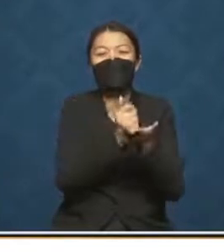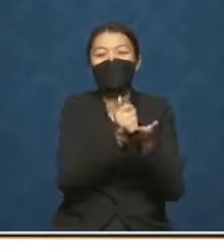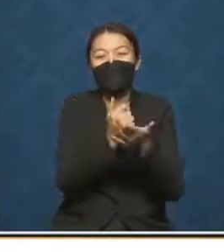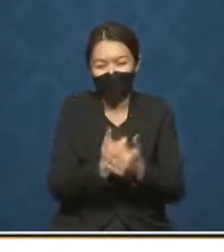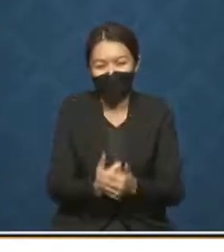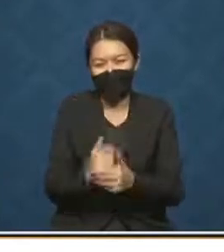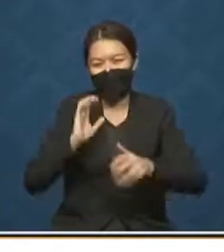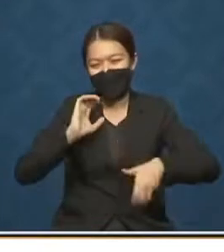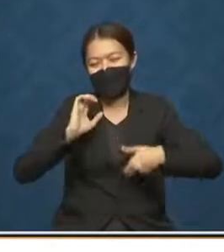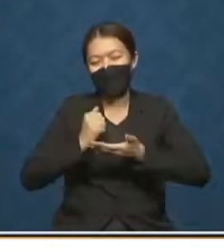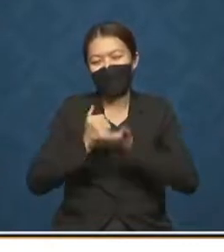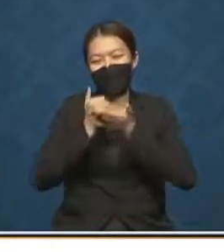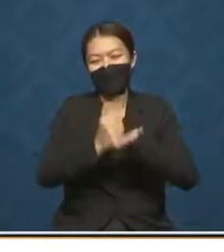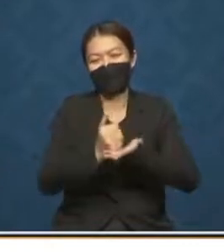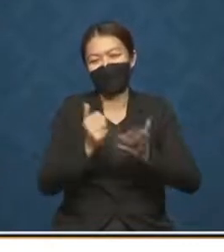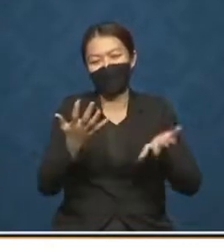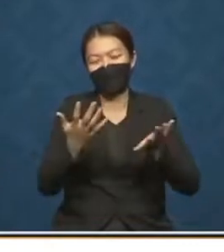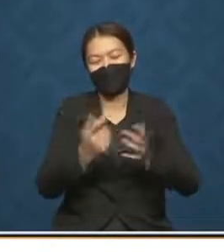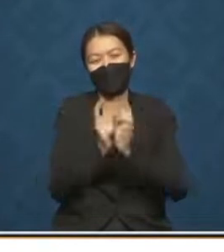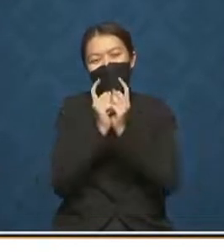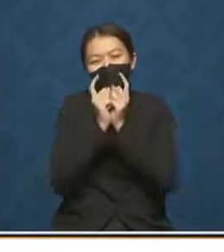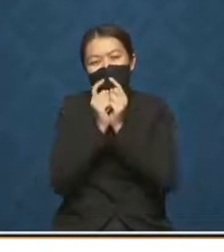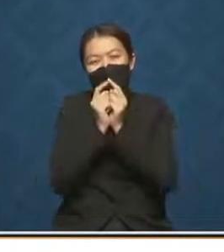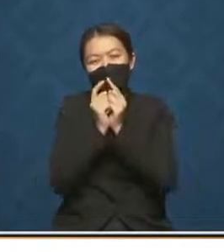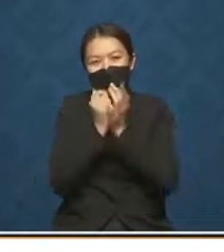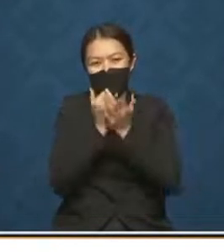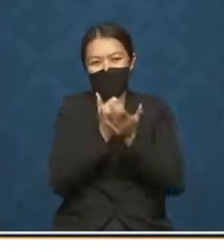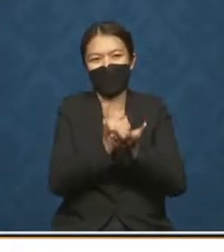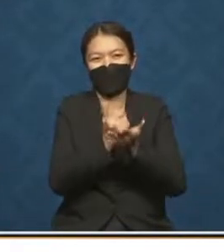กก็เป็ไปถั่ว